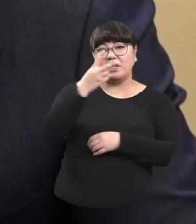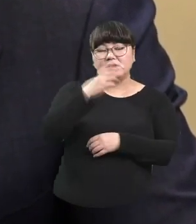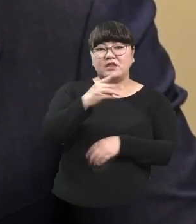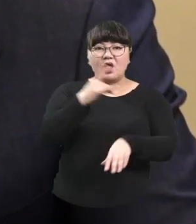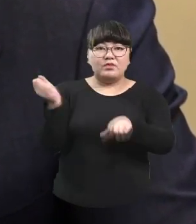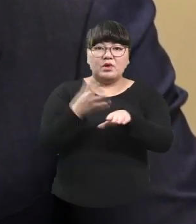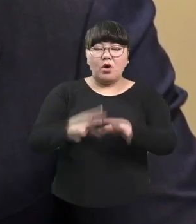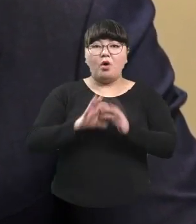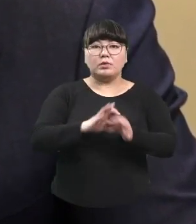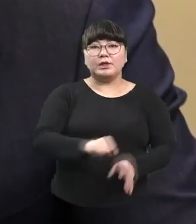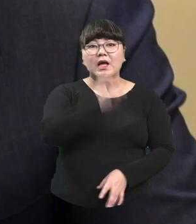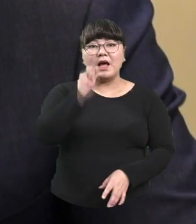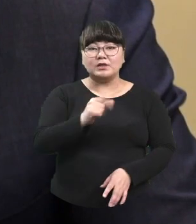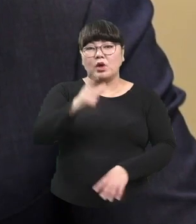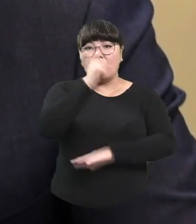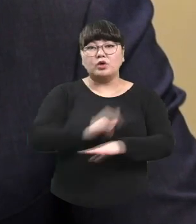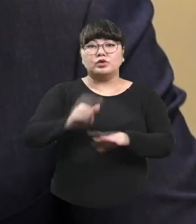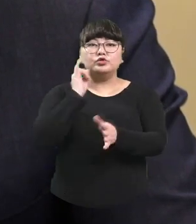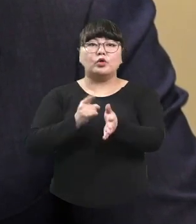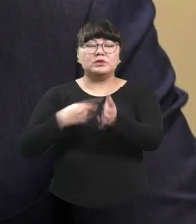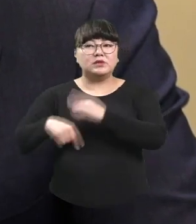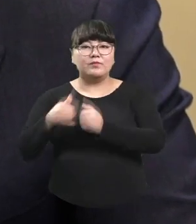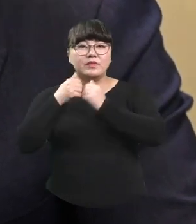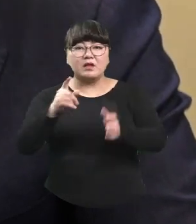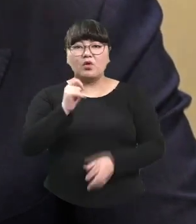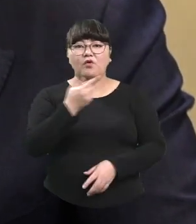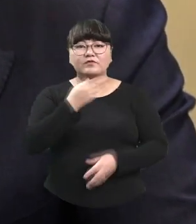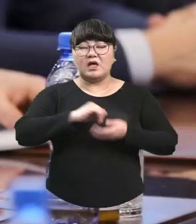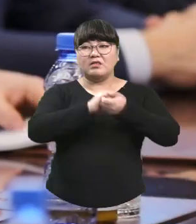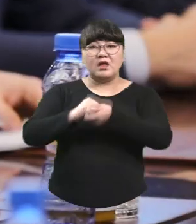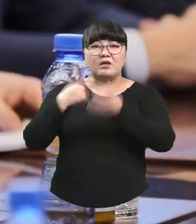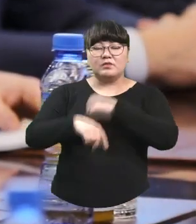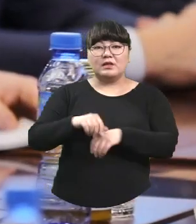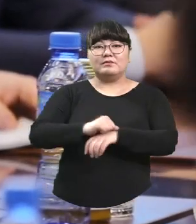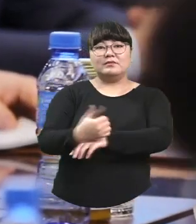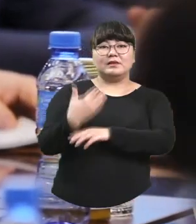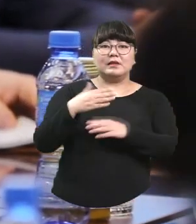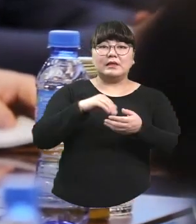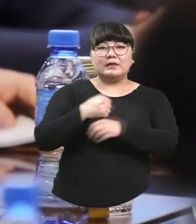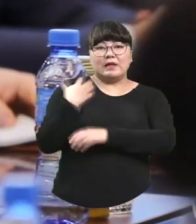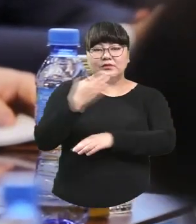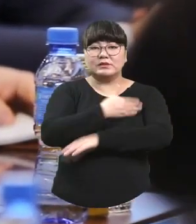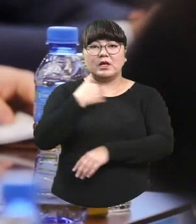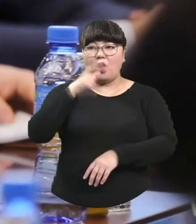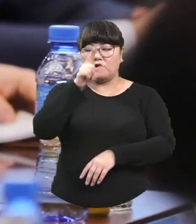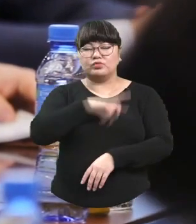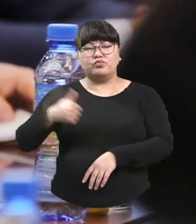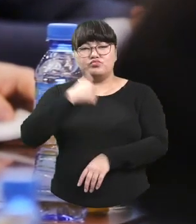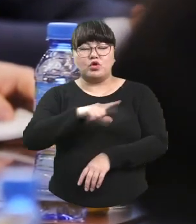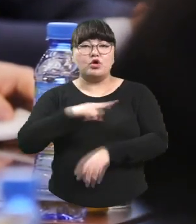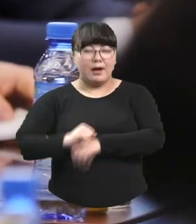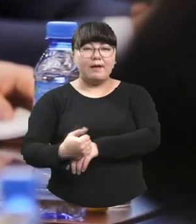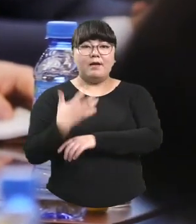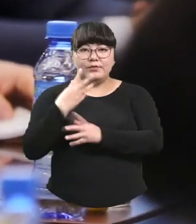төлшний тээвэрлэлтэй холбоотой асуудлыг Оросын төмөр замууд нээлттэй хувьцаат нийгэмлэгийн орлогч дарга Оросын талаас бүрэн хариуцахаар